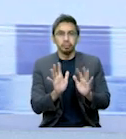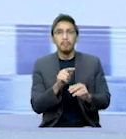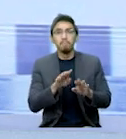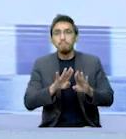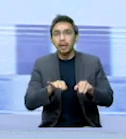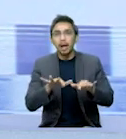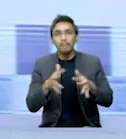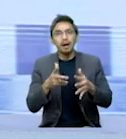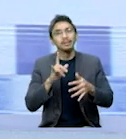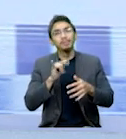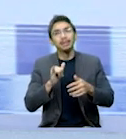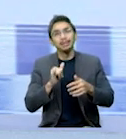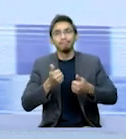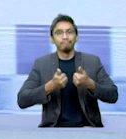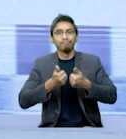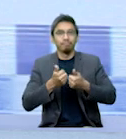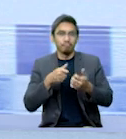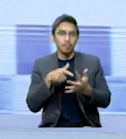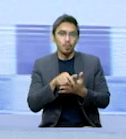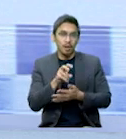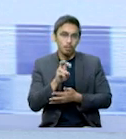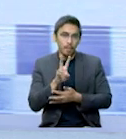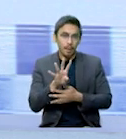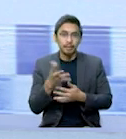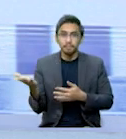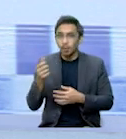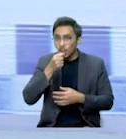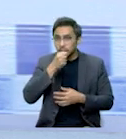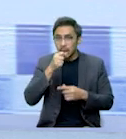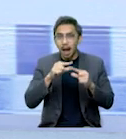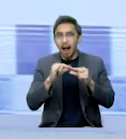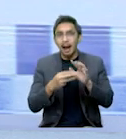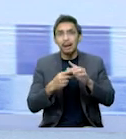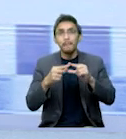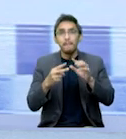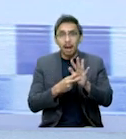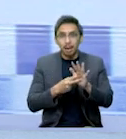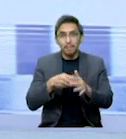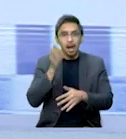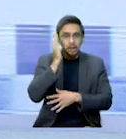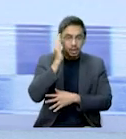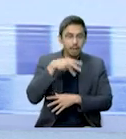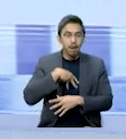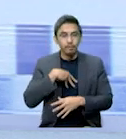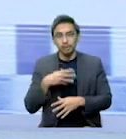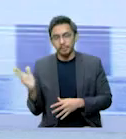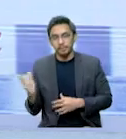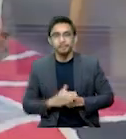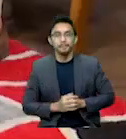kontekasi pilpres 2024 dan berikut wawancara Eman Wicaksono dengan Ganjar pranowo serta Mahfud